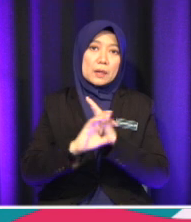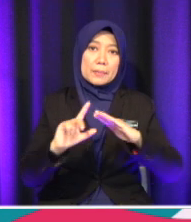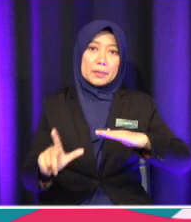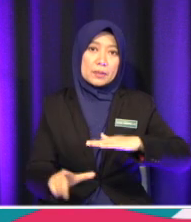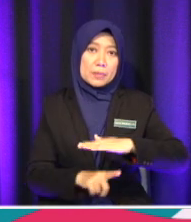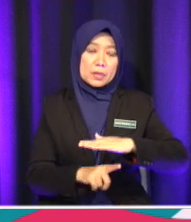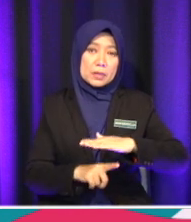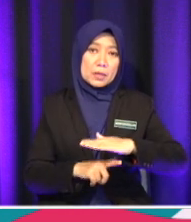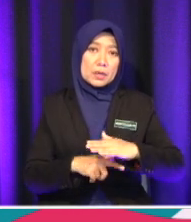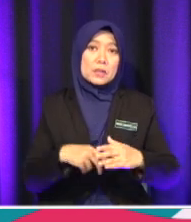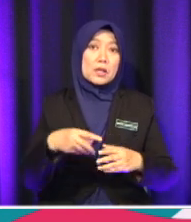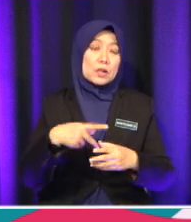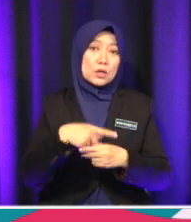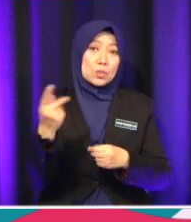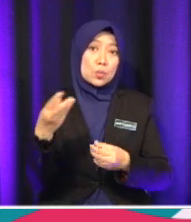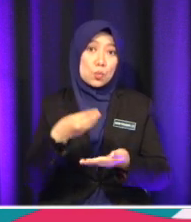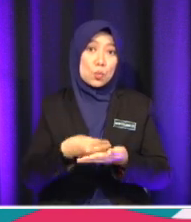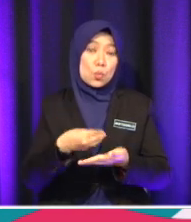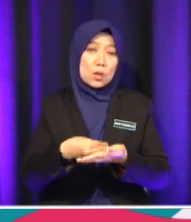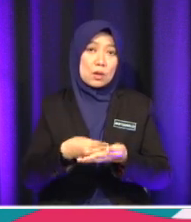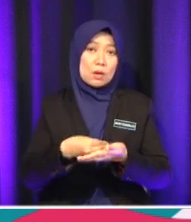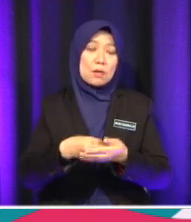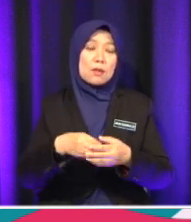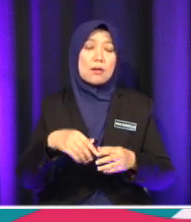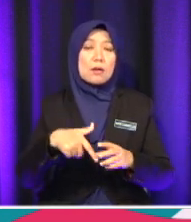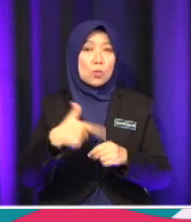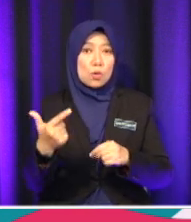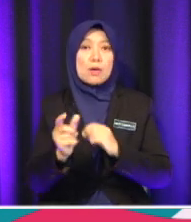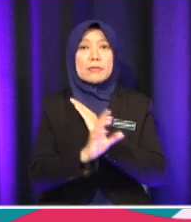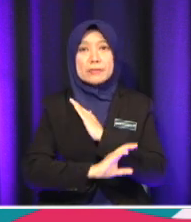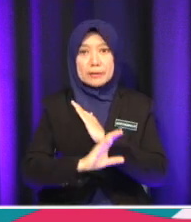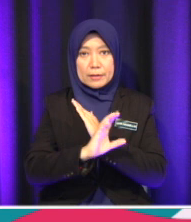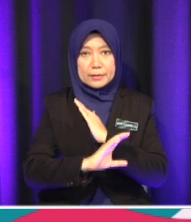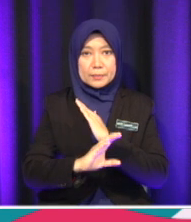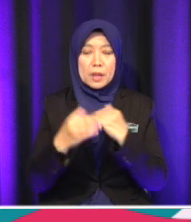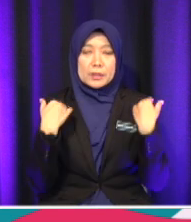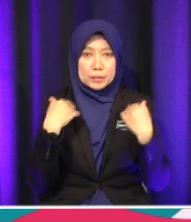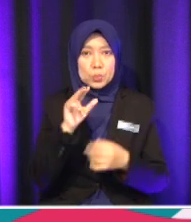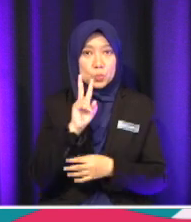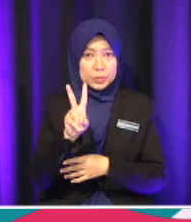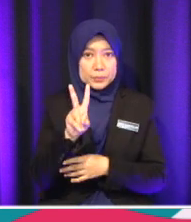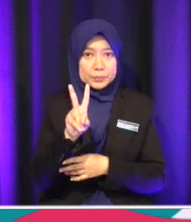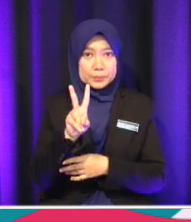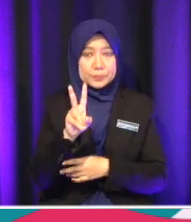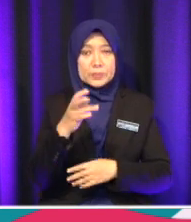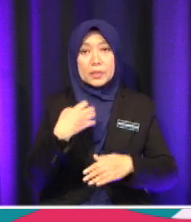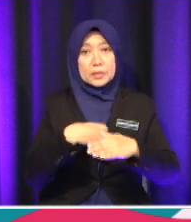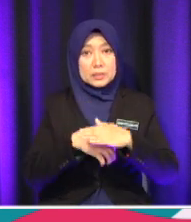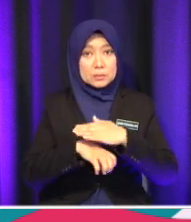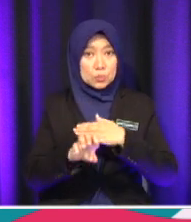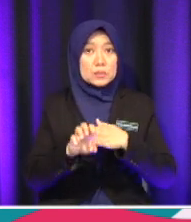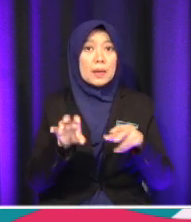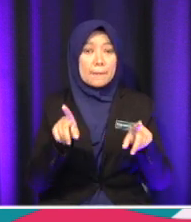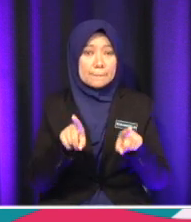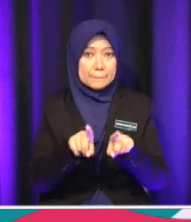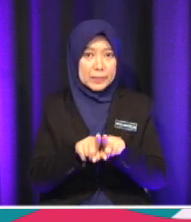aliran keluar uang ke luar negara ya terdiri dari padi 2 juga seperti Expo tadi yaitu